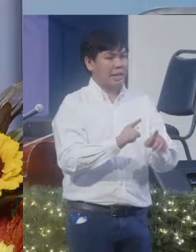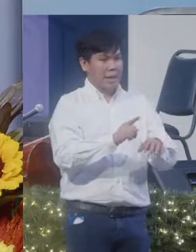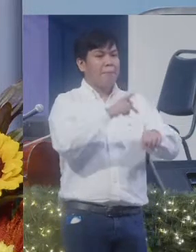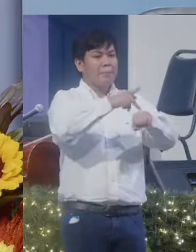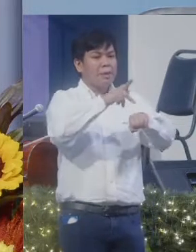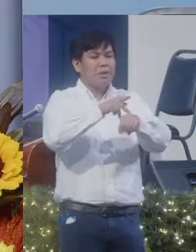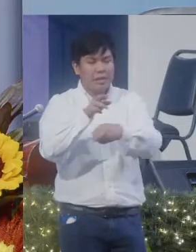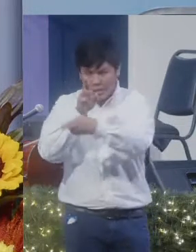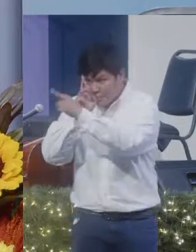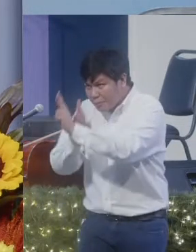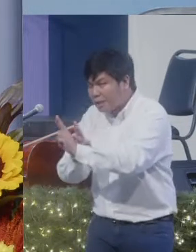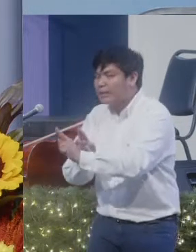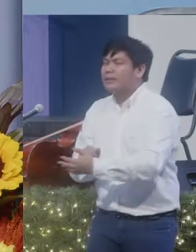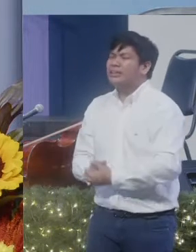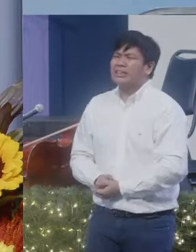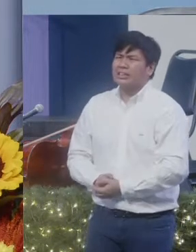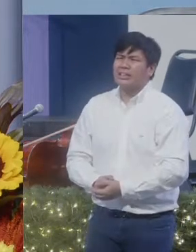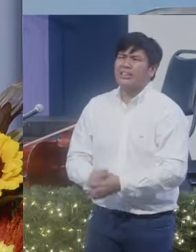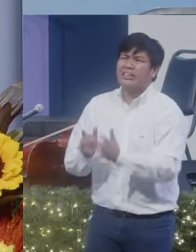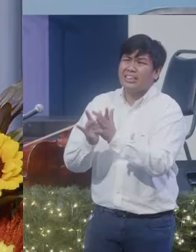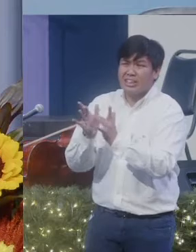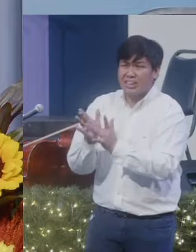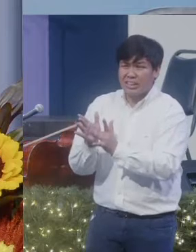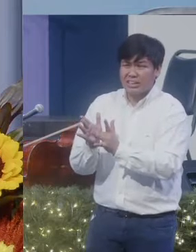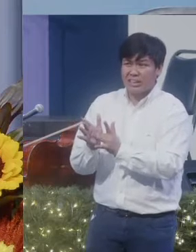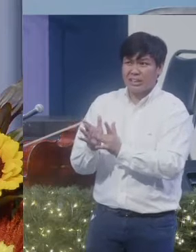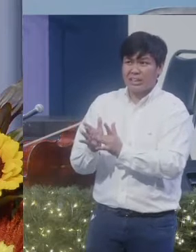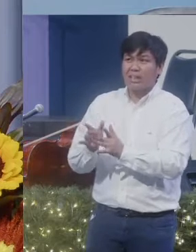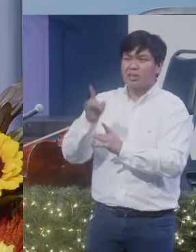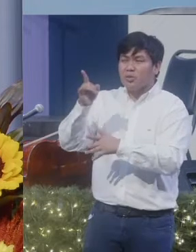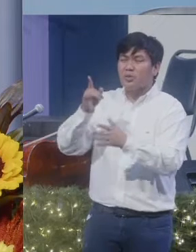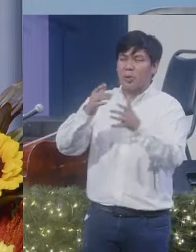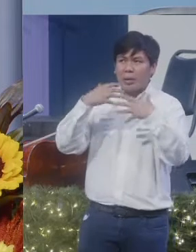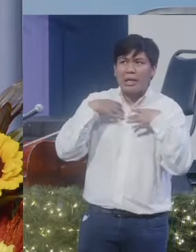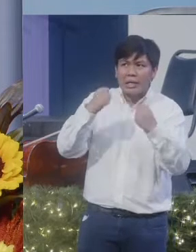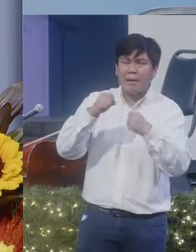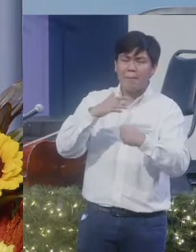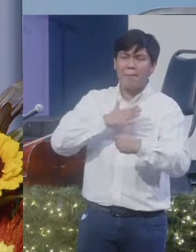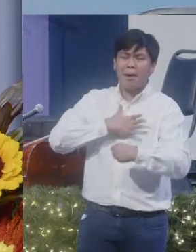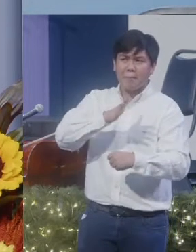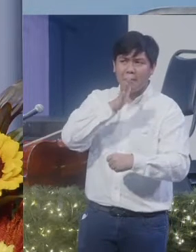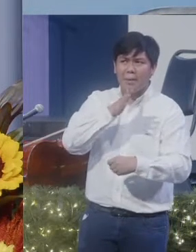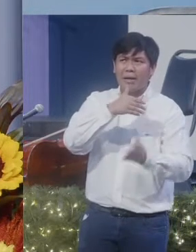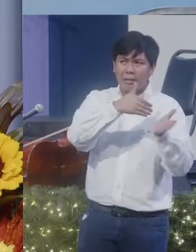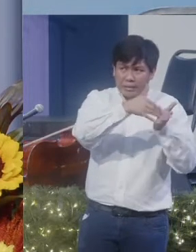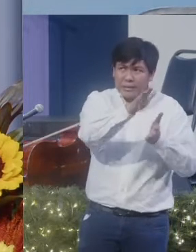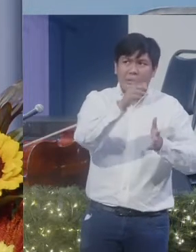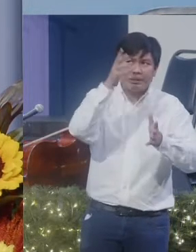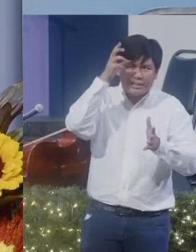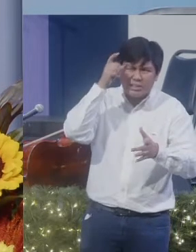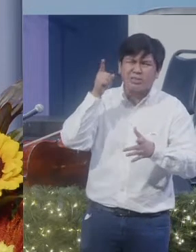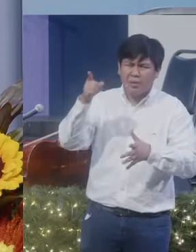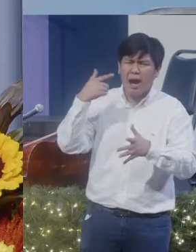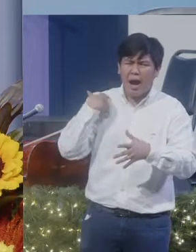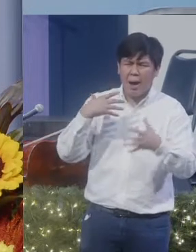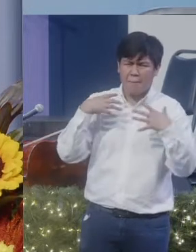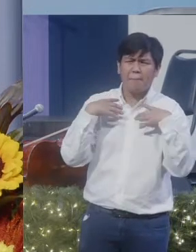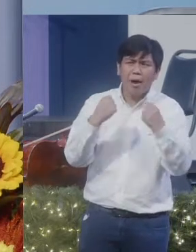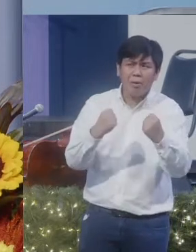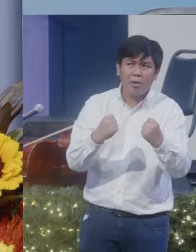ni Jesus. Napagaling yung kanyang mother-in-law eh. Nagpalayas ng mga demonyo. Marami siyang